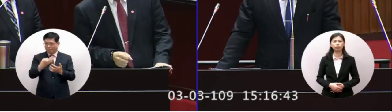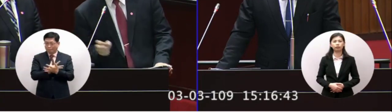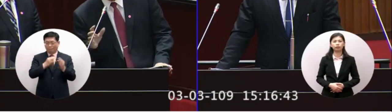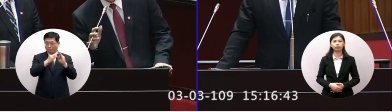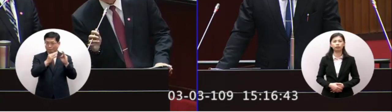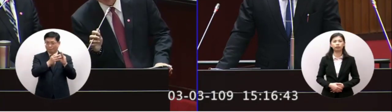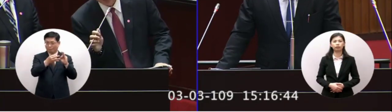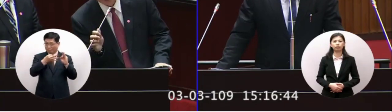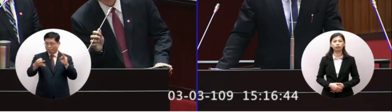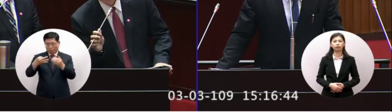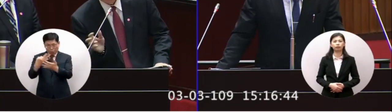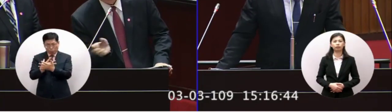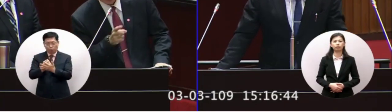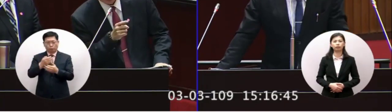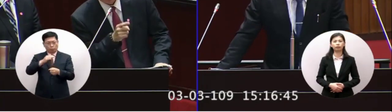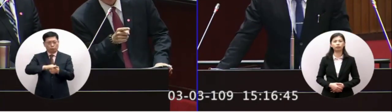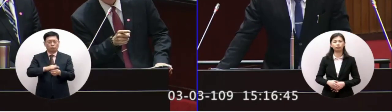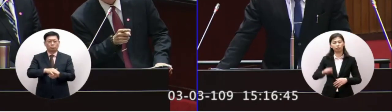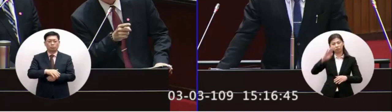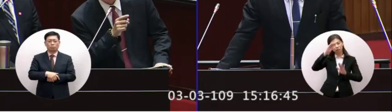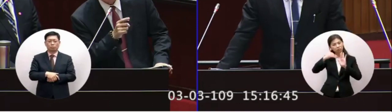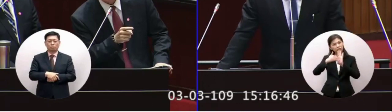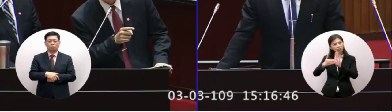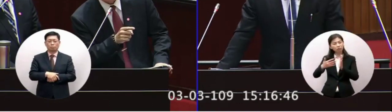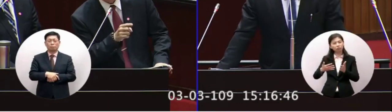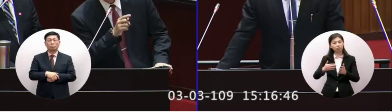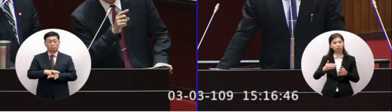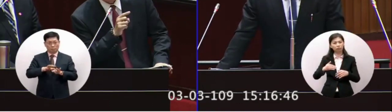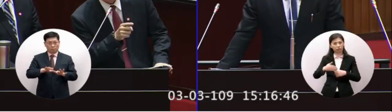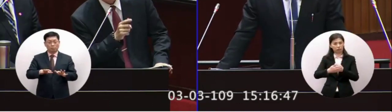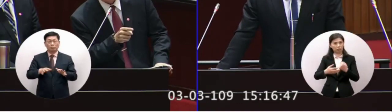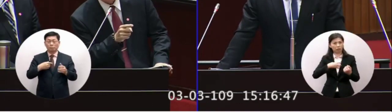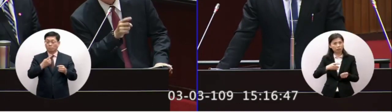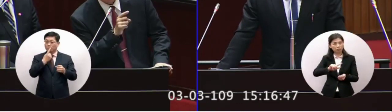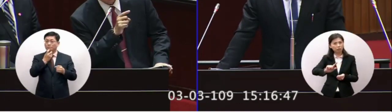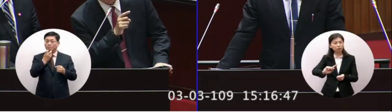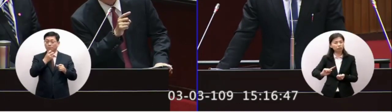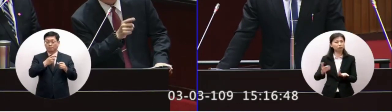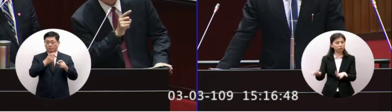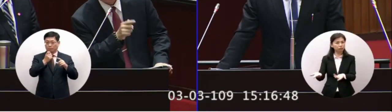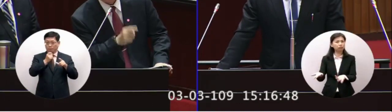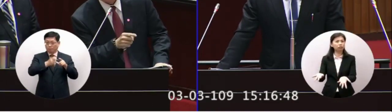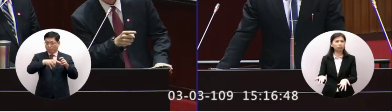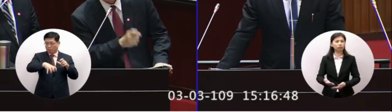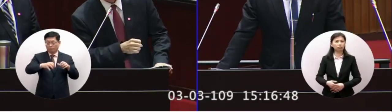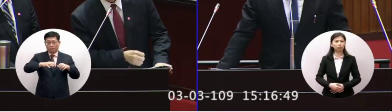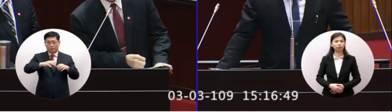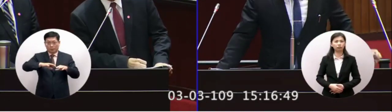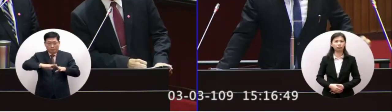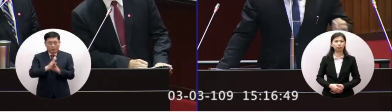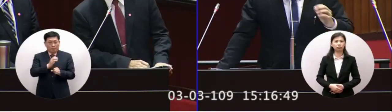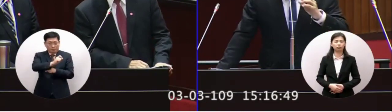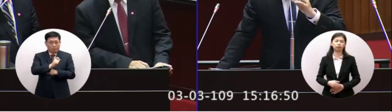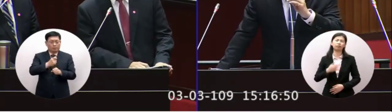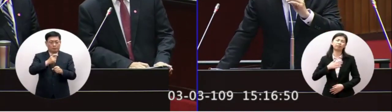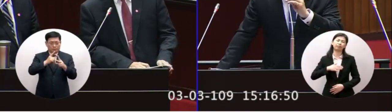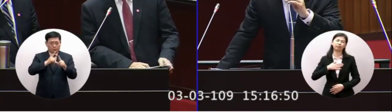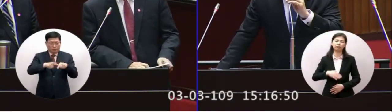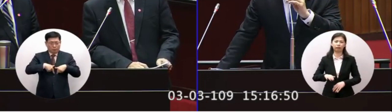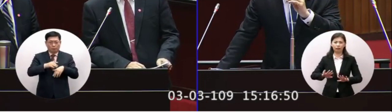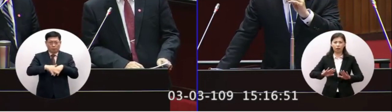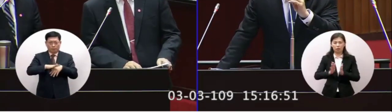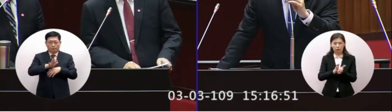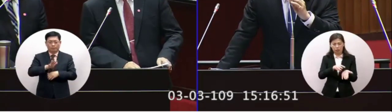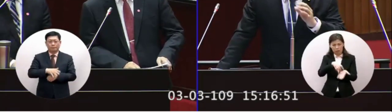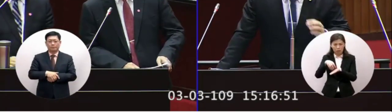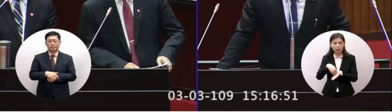行在核贷不足的部分。 那这是防疫的话，他们会担保。 会在我们中小企业处的马上办中心来说。 我知道，现在就是马